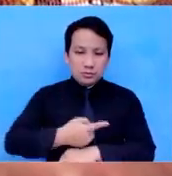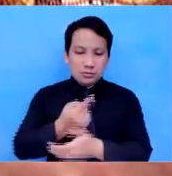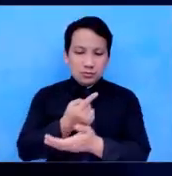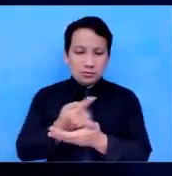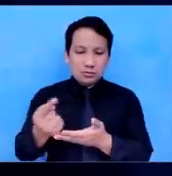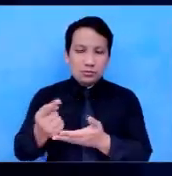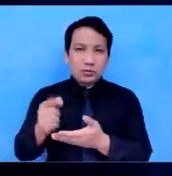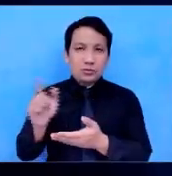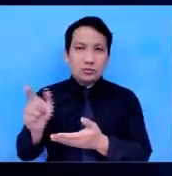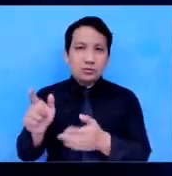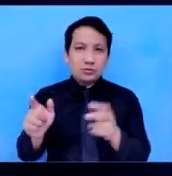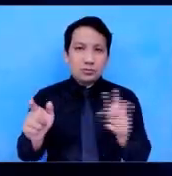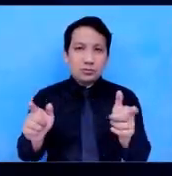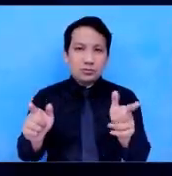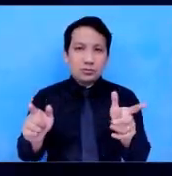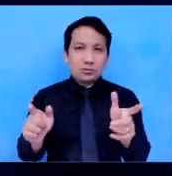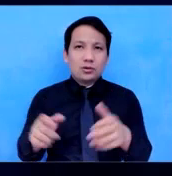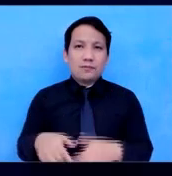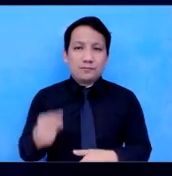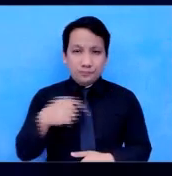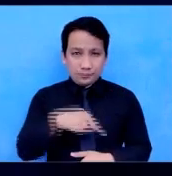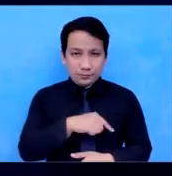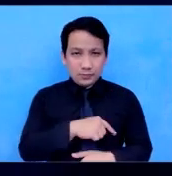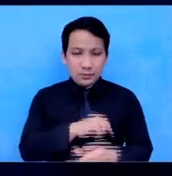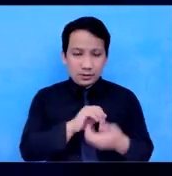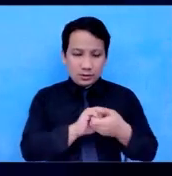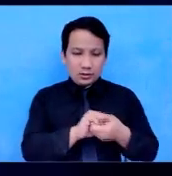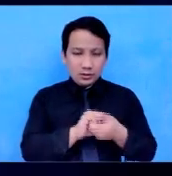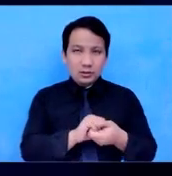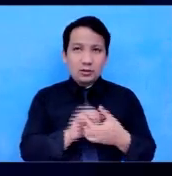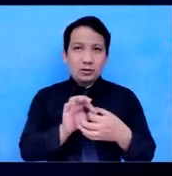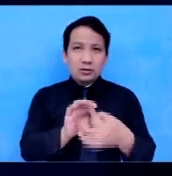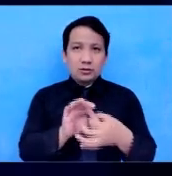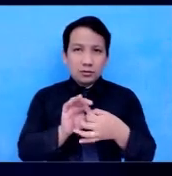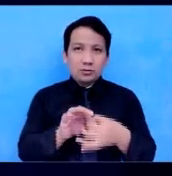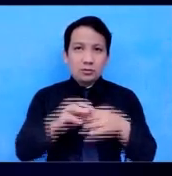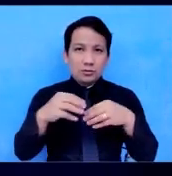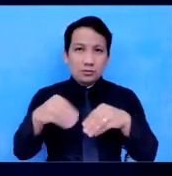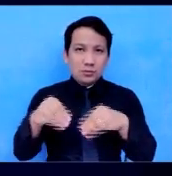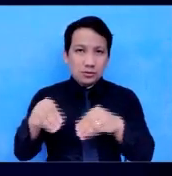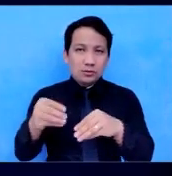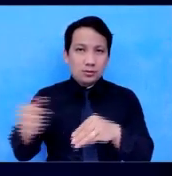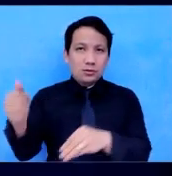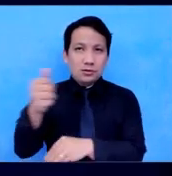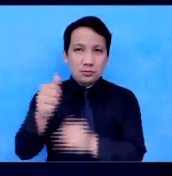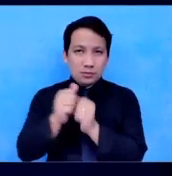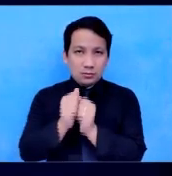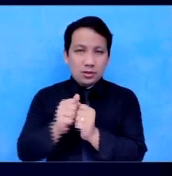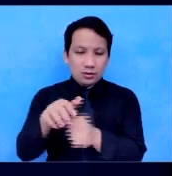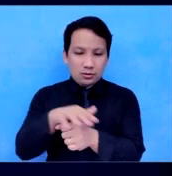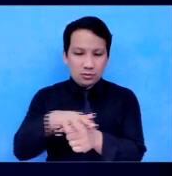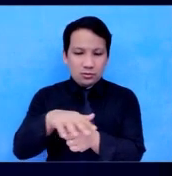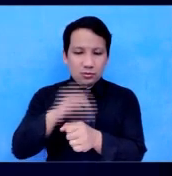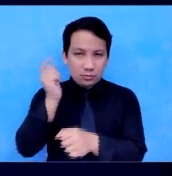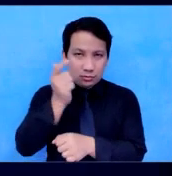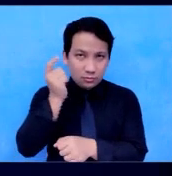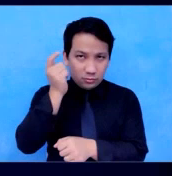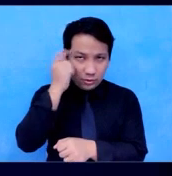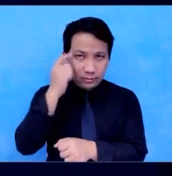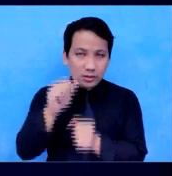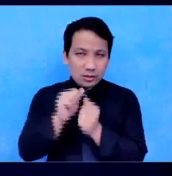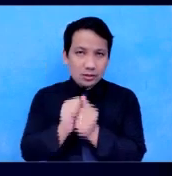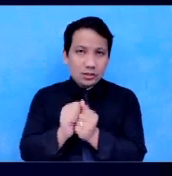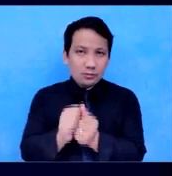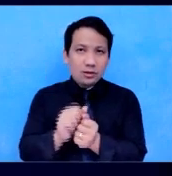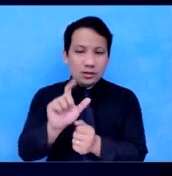2023. Tayo po'y makikipag-ugnayan sa mga market masters, no? Kasama po natin ang local government para po